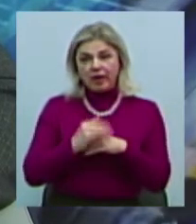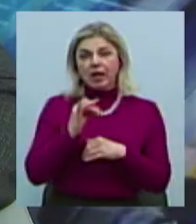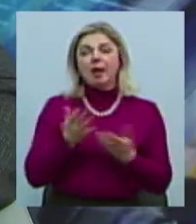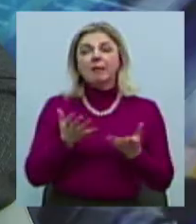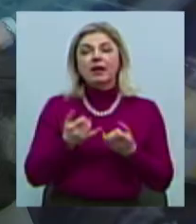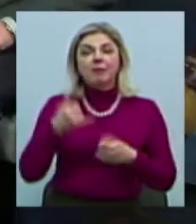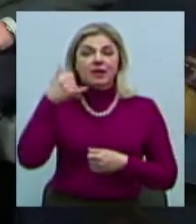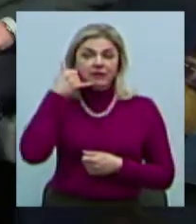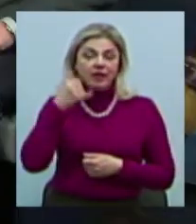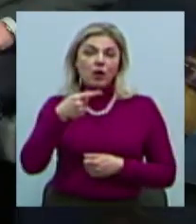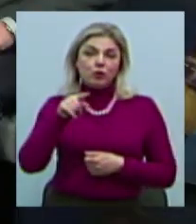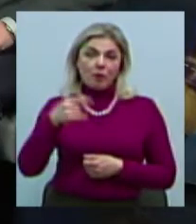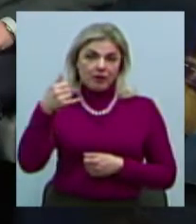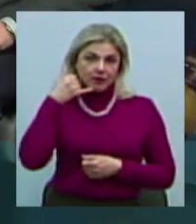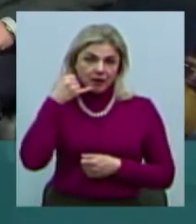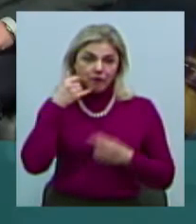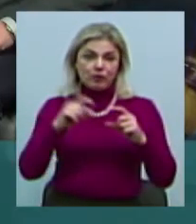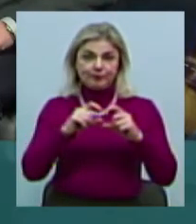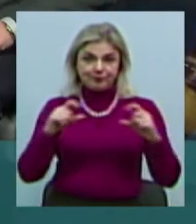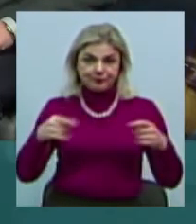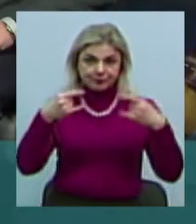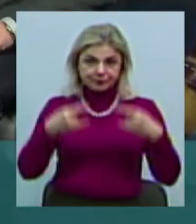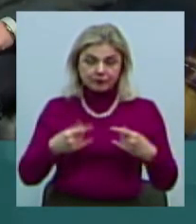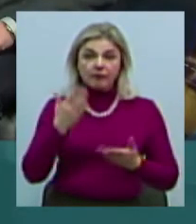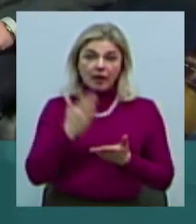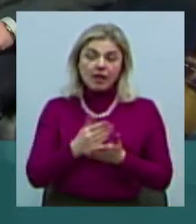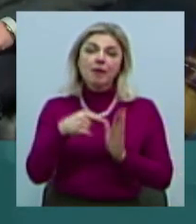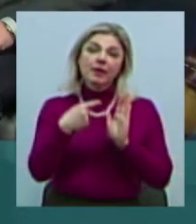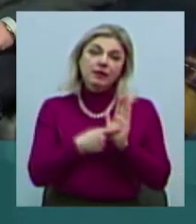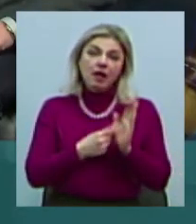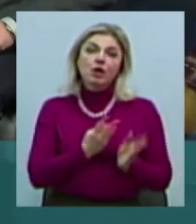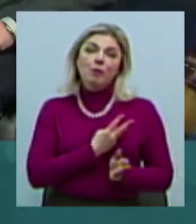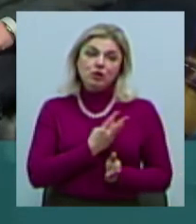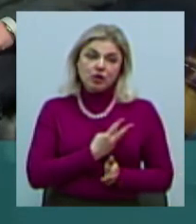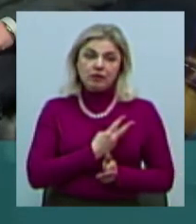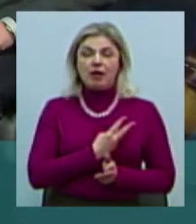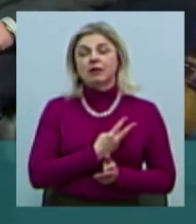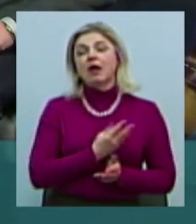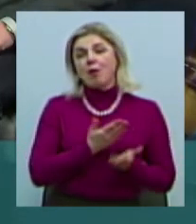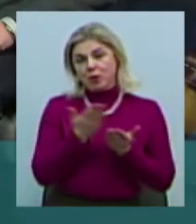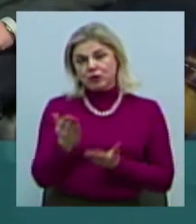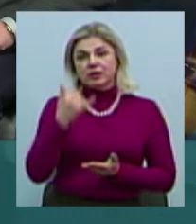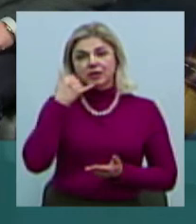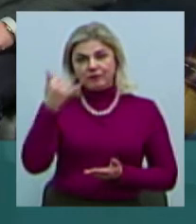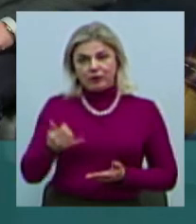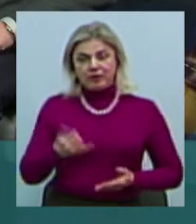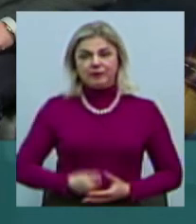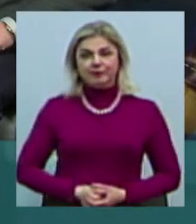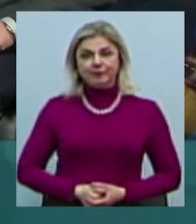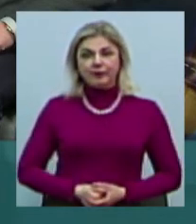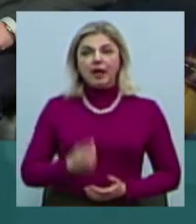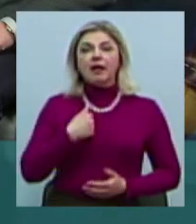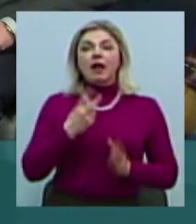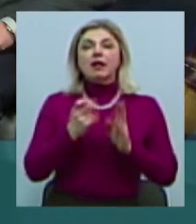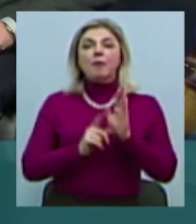студії 76-92-33. Якщо є запитання, побажання, будь ласка, телефонуйте, у вас вже трошки менше, ніж 25 хвилин. Я на